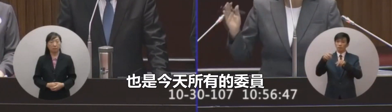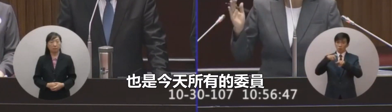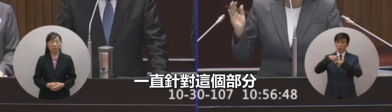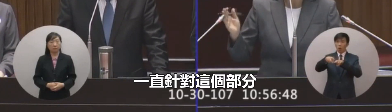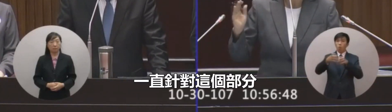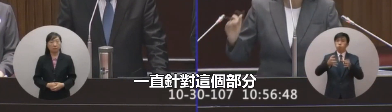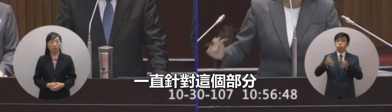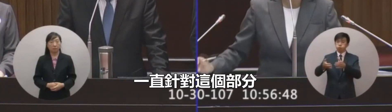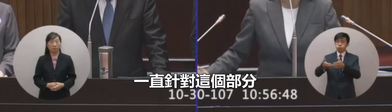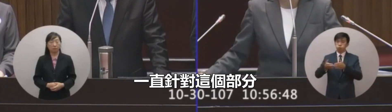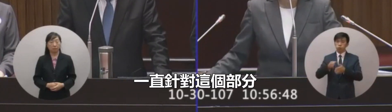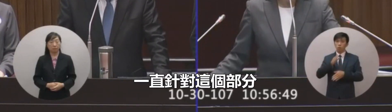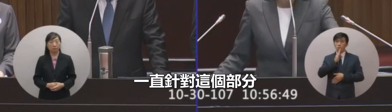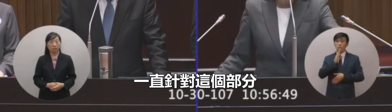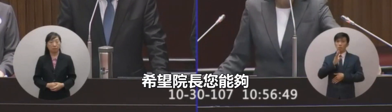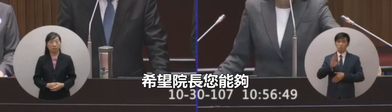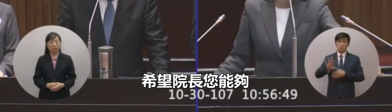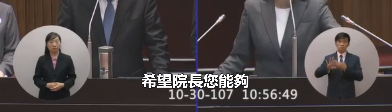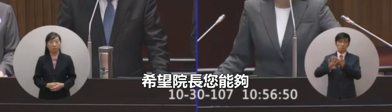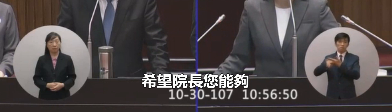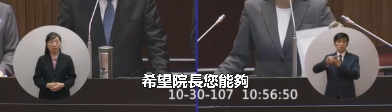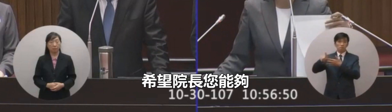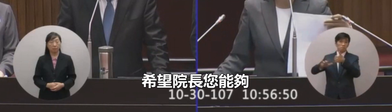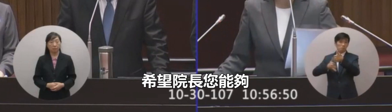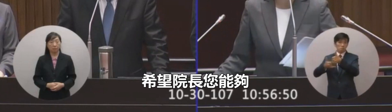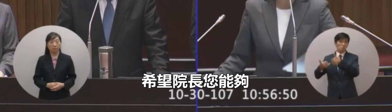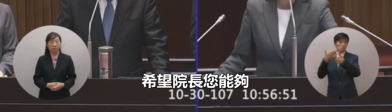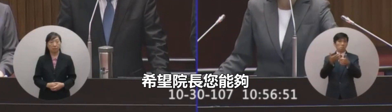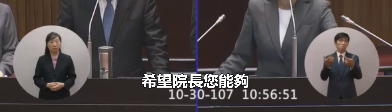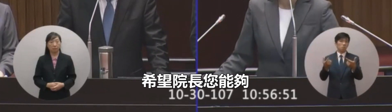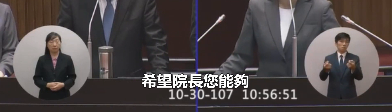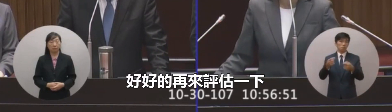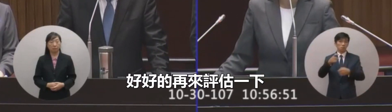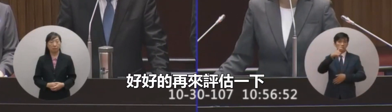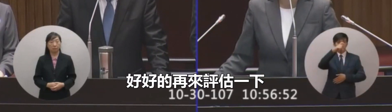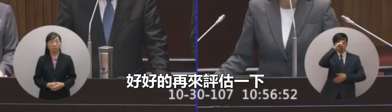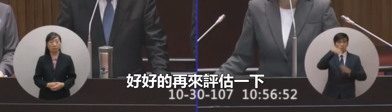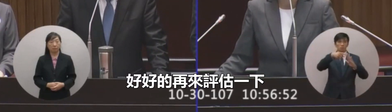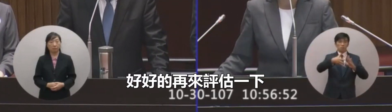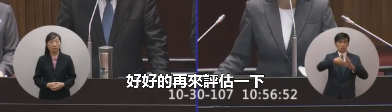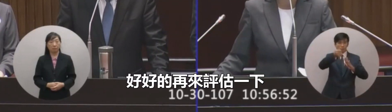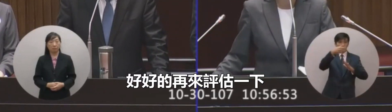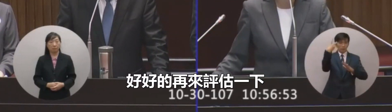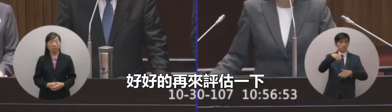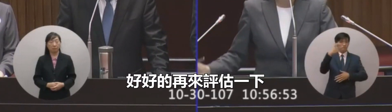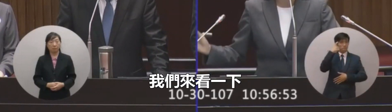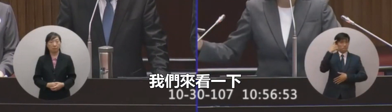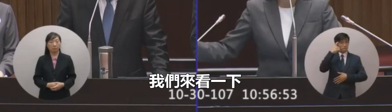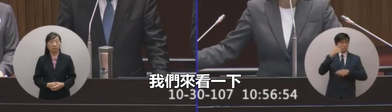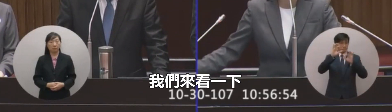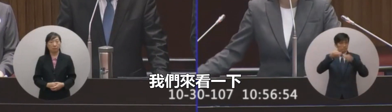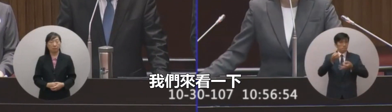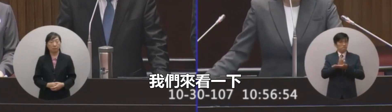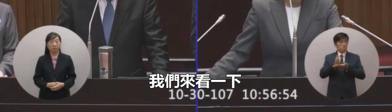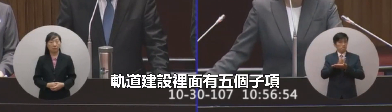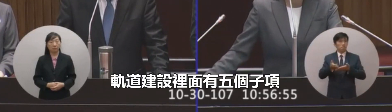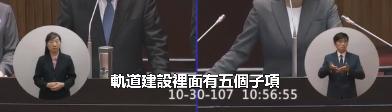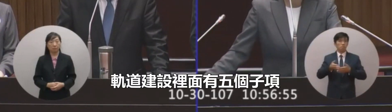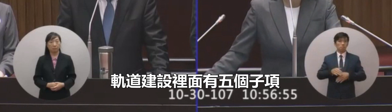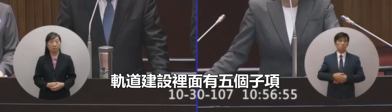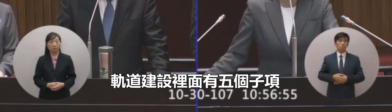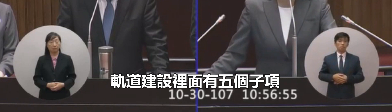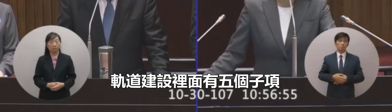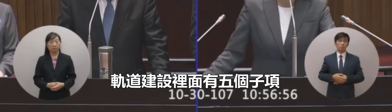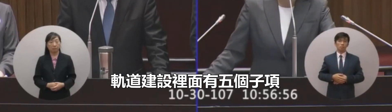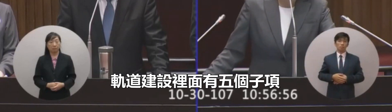有的委员一直针对这个部分，希望院长您能够好好的再来评估一下。我们来看一下轨